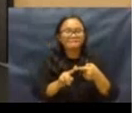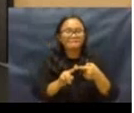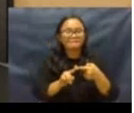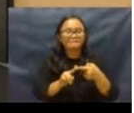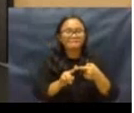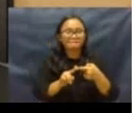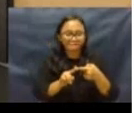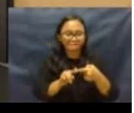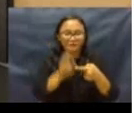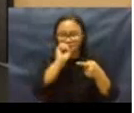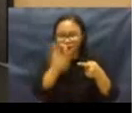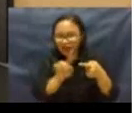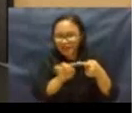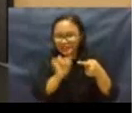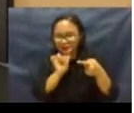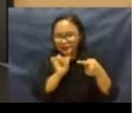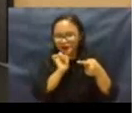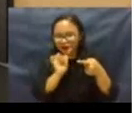umumkan.